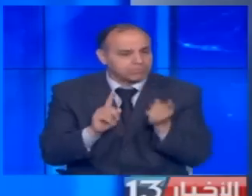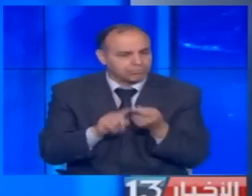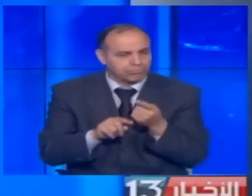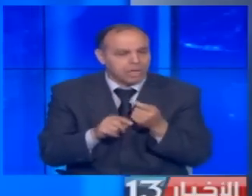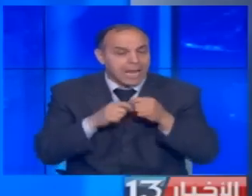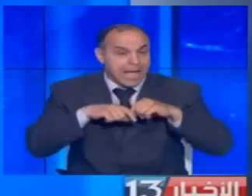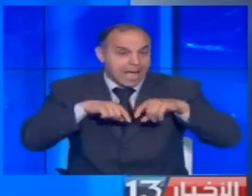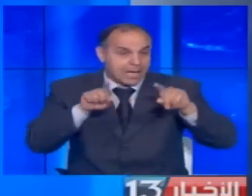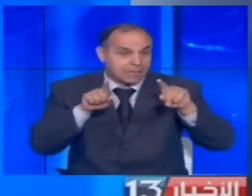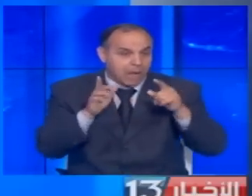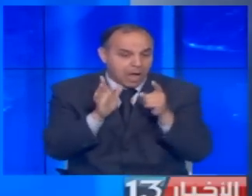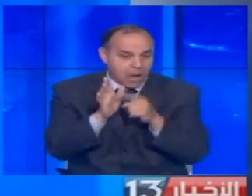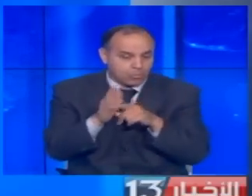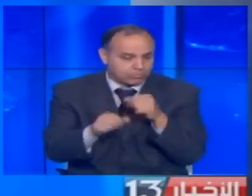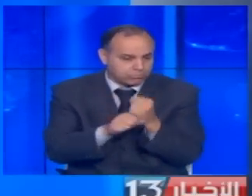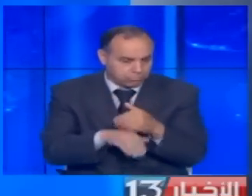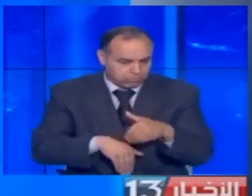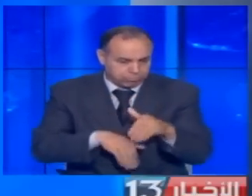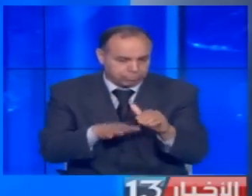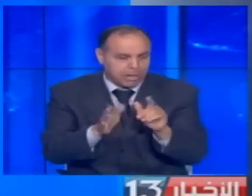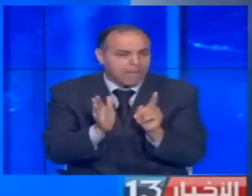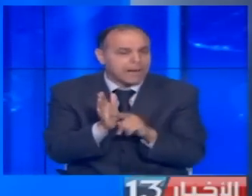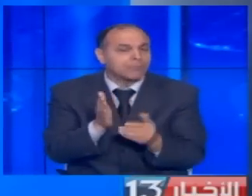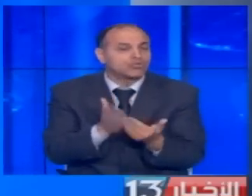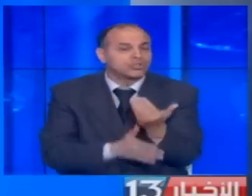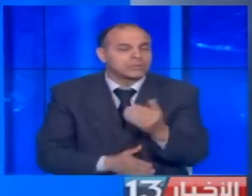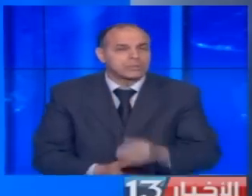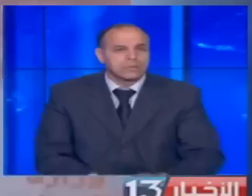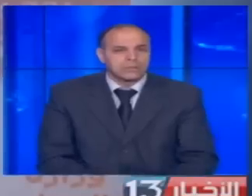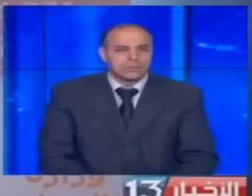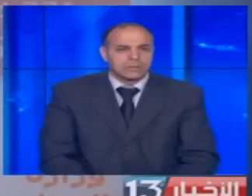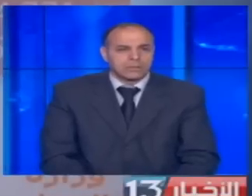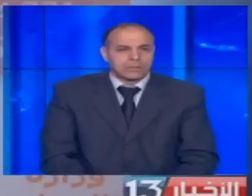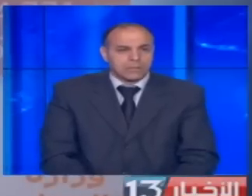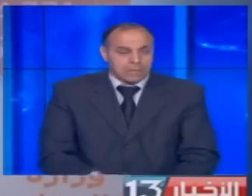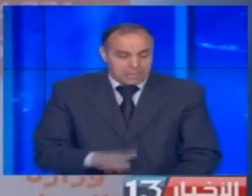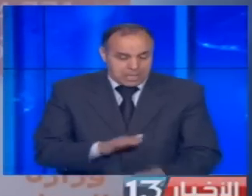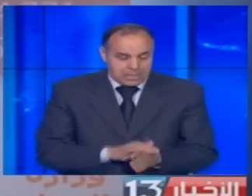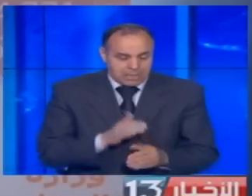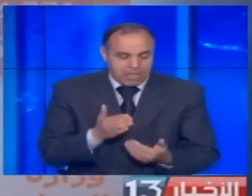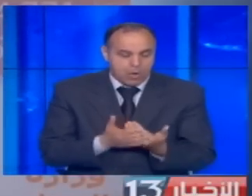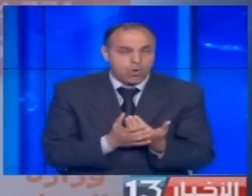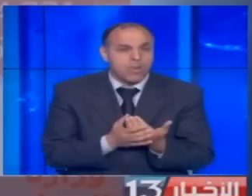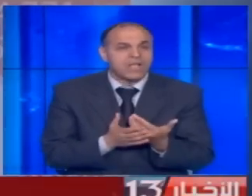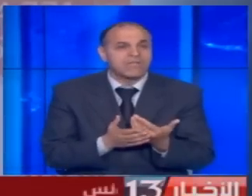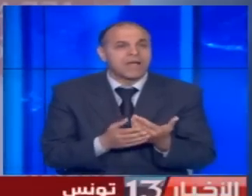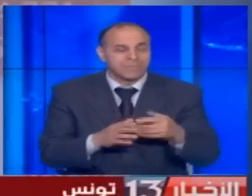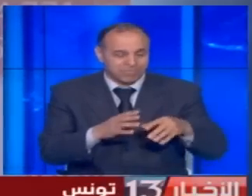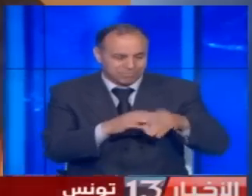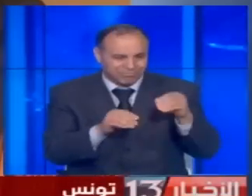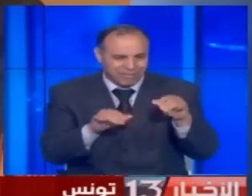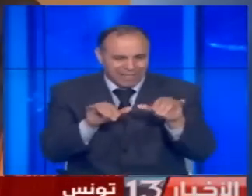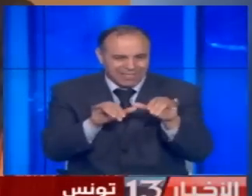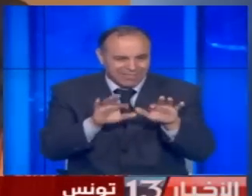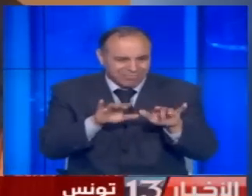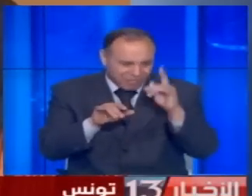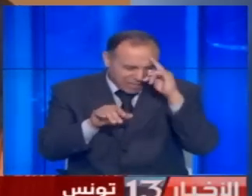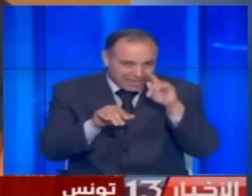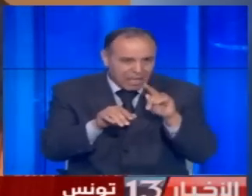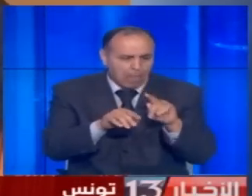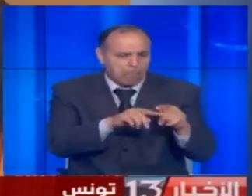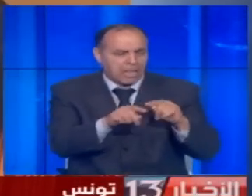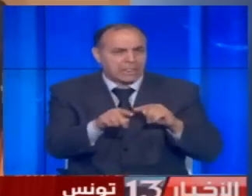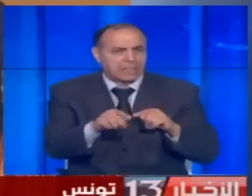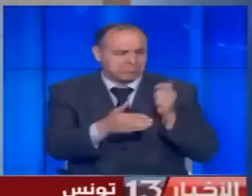للاعلان عن الشروع في العمل بهذه المنظومه انطلقت صباح اليوم عمليه استخراج السجل التجارى عن بعد